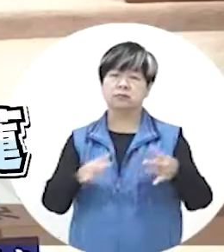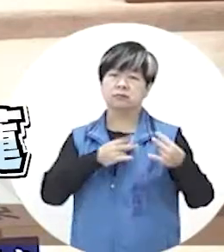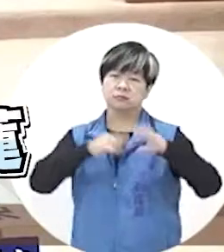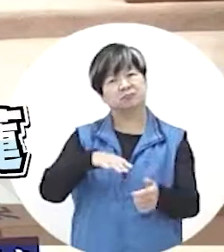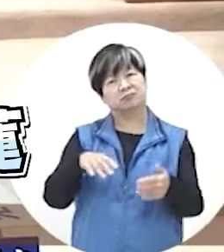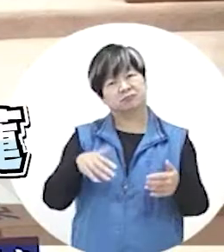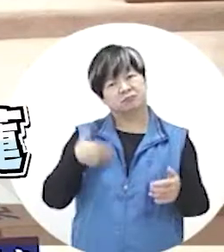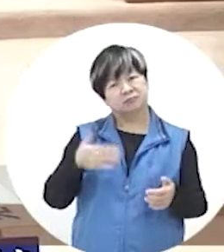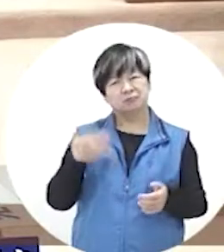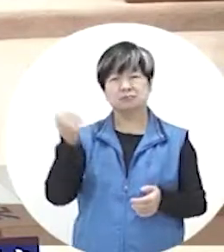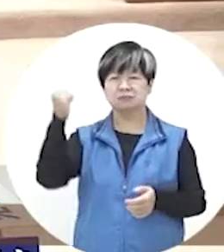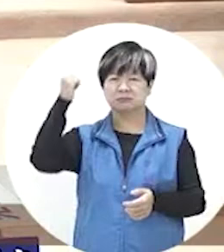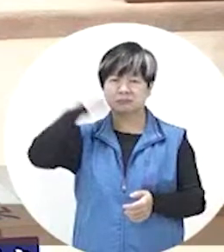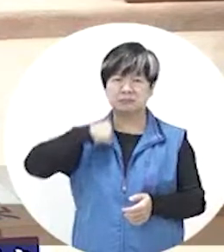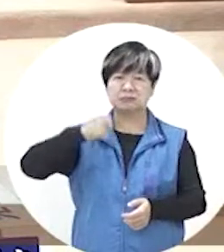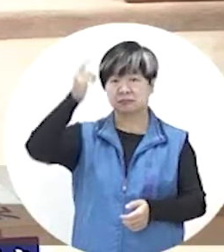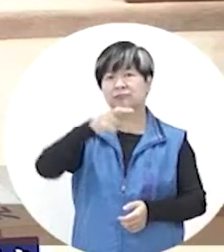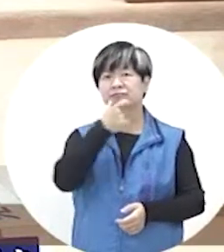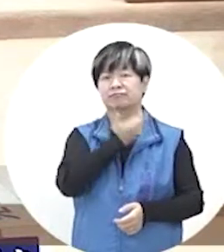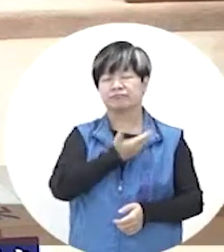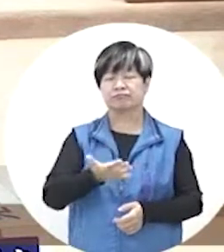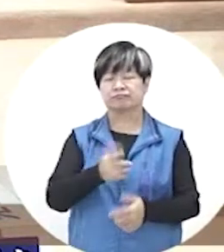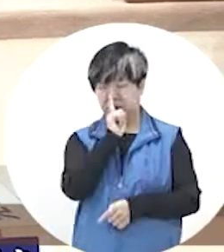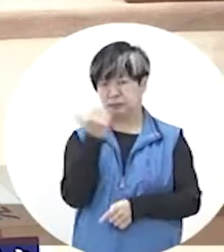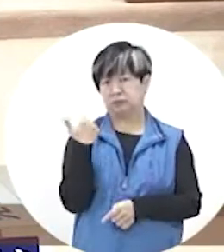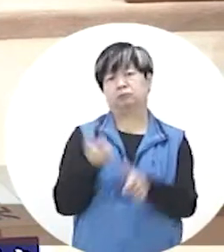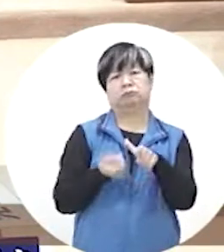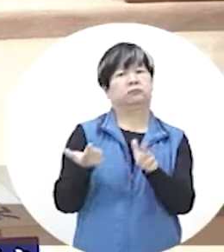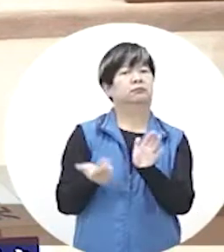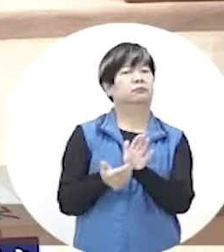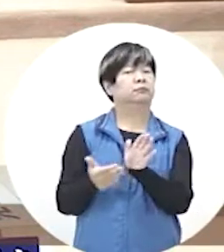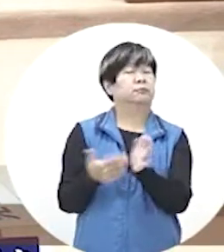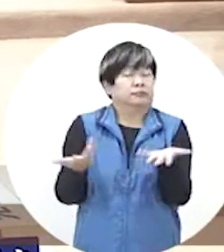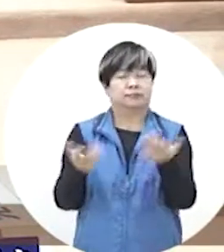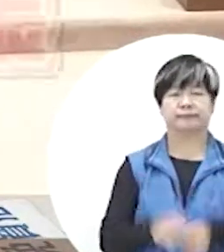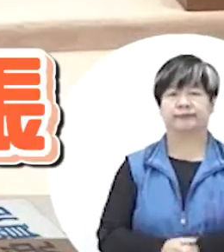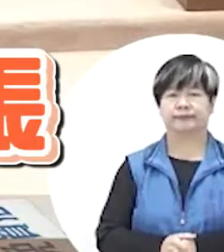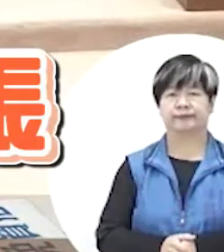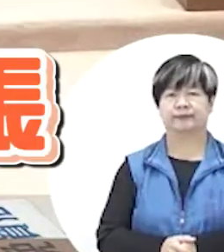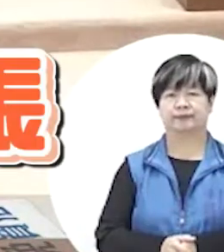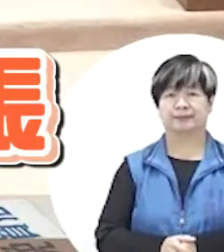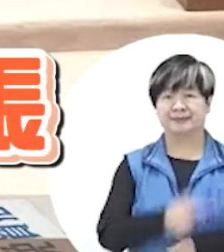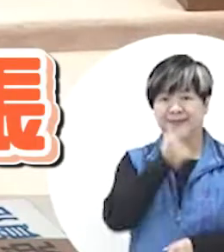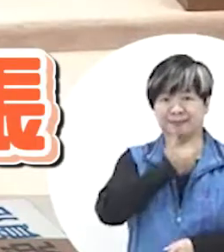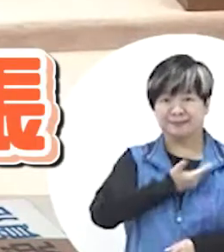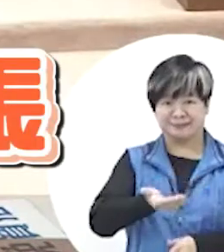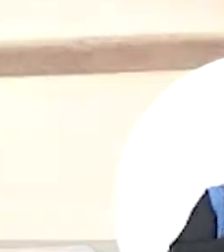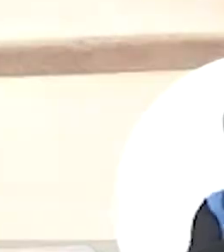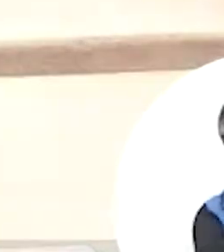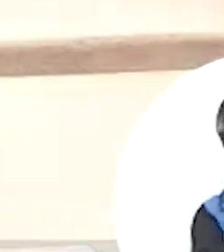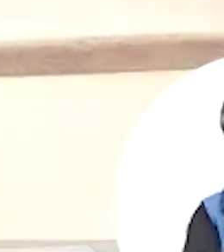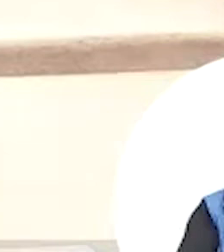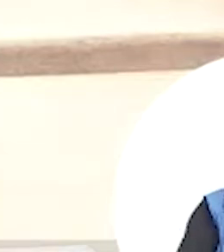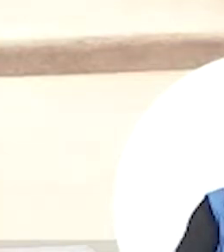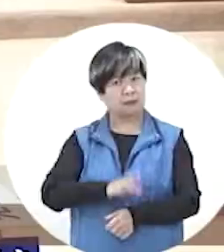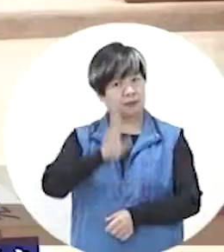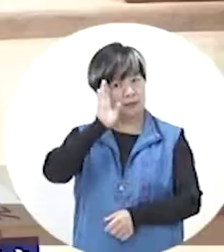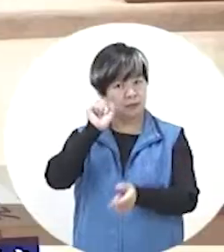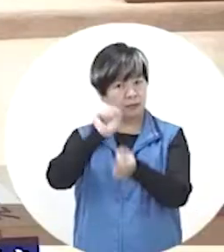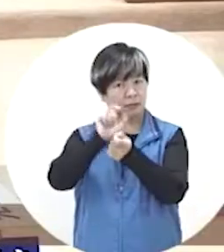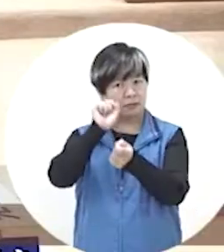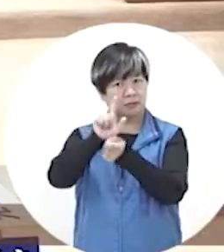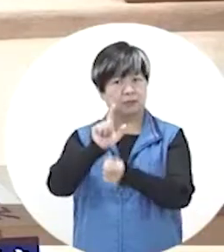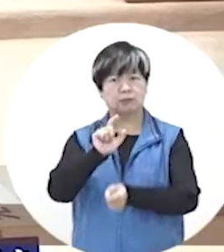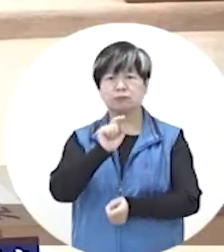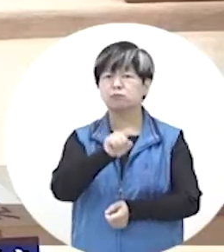下午的时候去花莲啊，去见慈济，而且行程还不公开的。但我觉得慈济被骂的时候，我们真的觉得很夸张啊，真的觉得太夸张。因